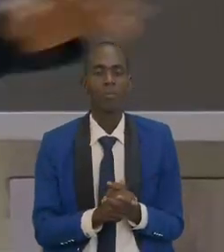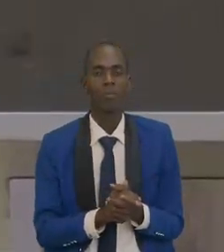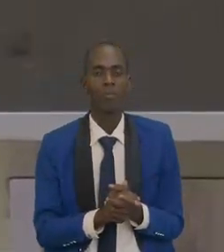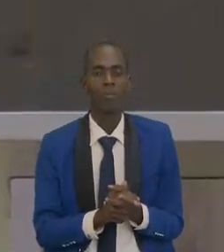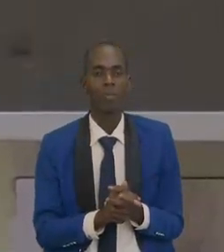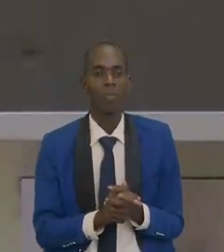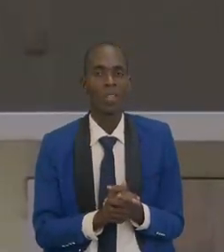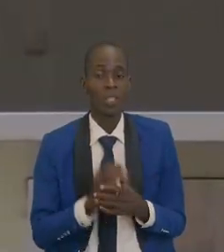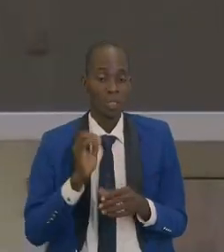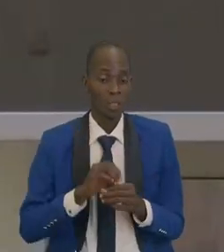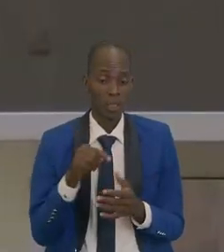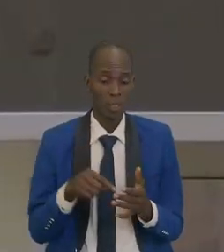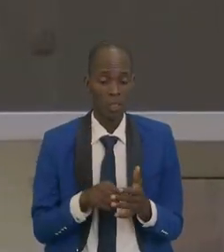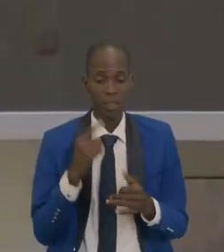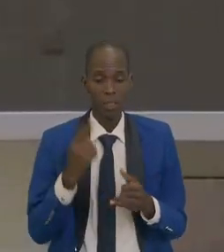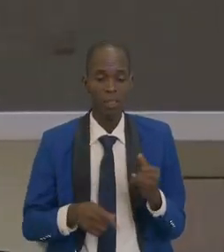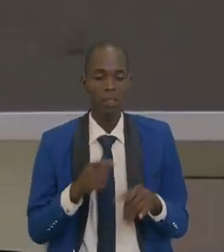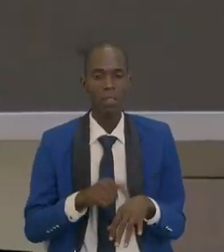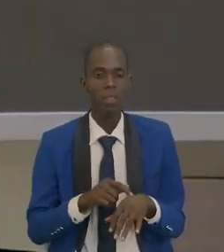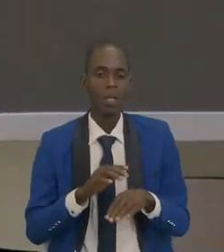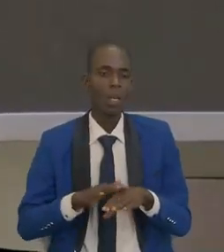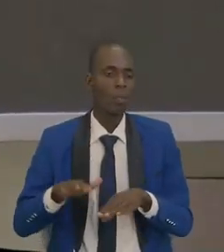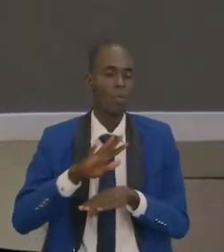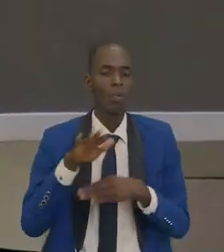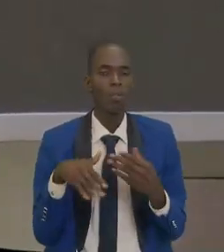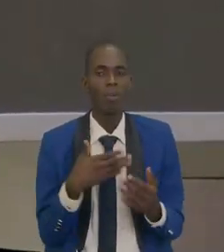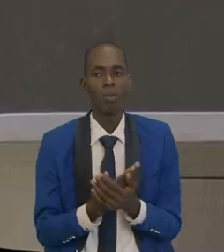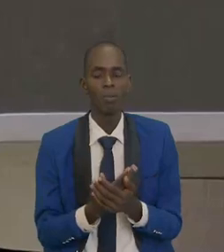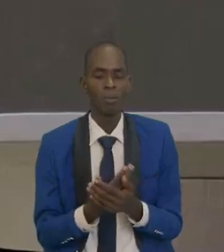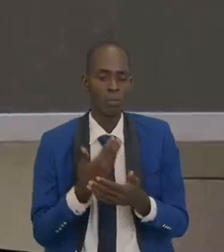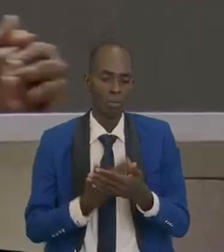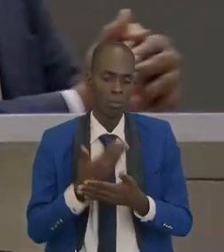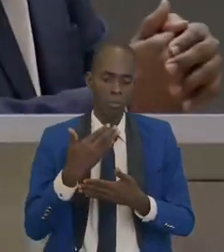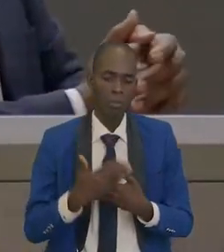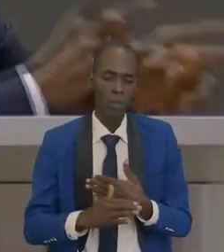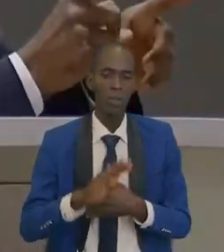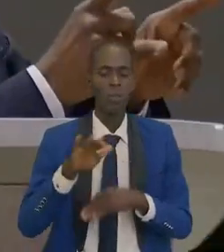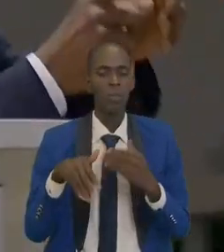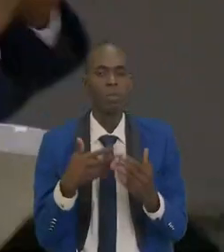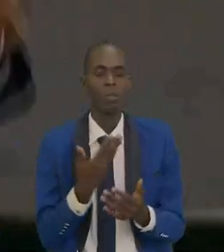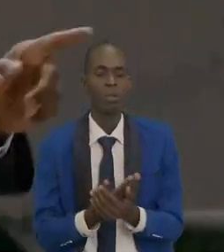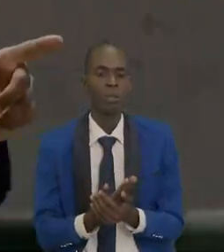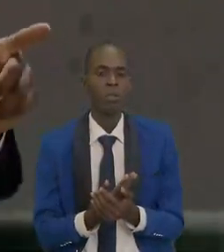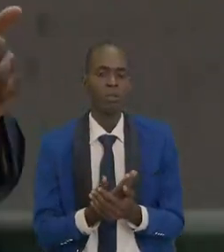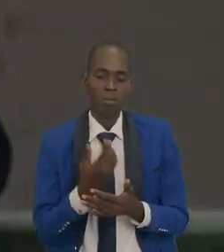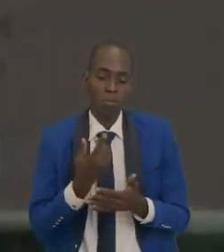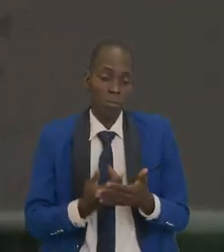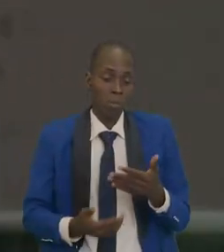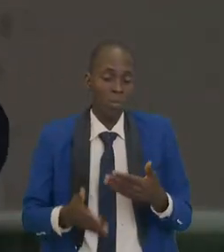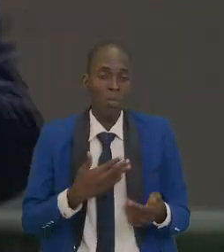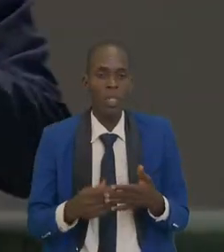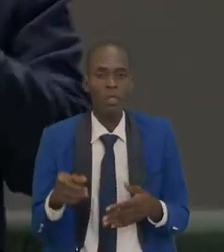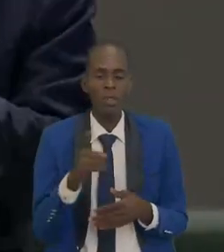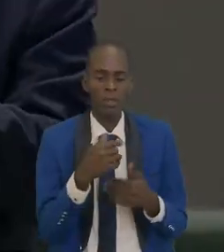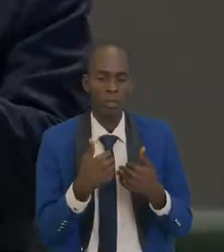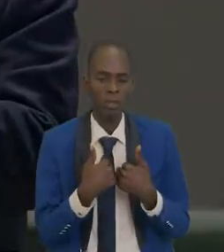Dans ces derniers jours, au-dessus de tout, par-delà tout, quel que soit ce que vous